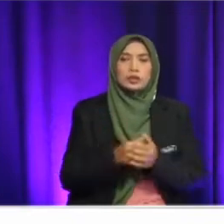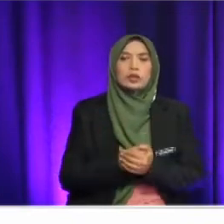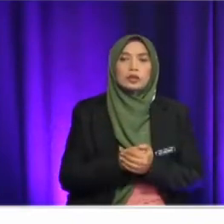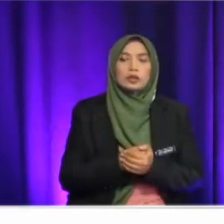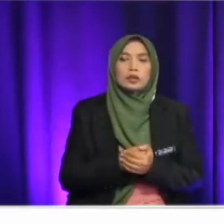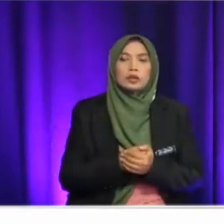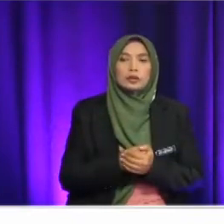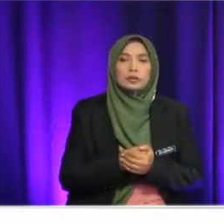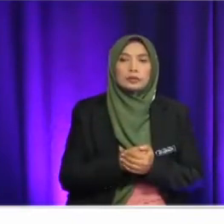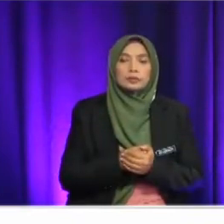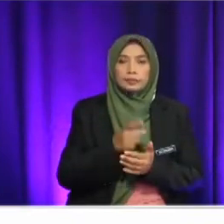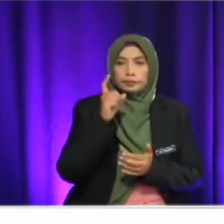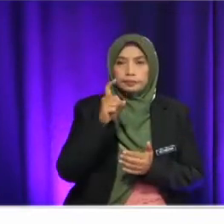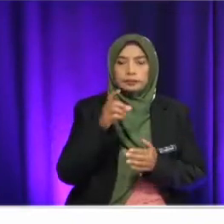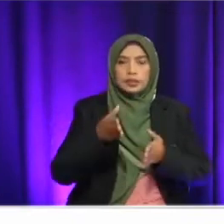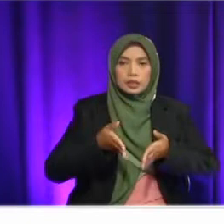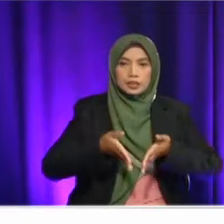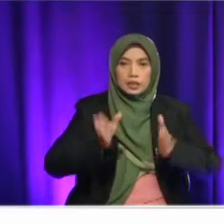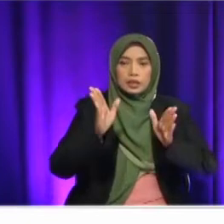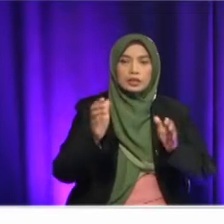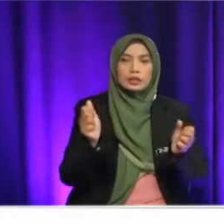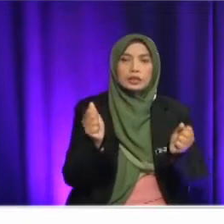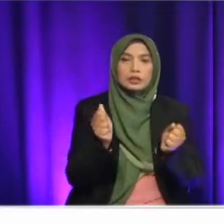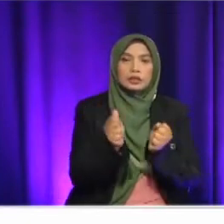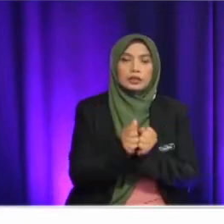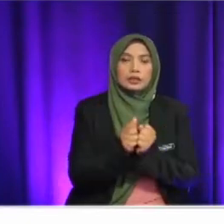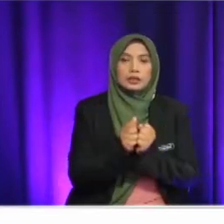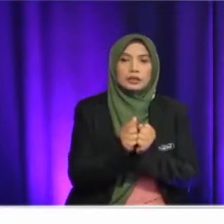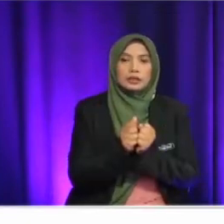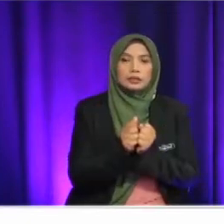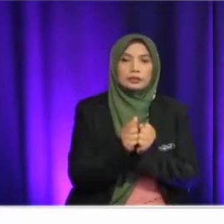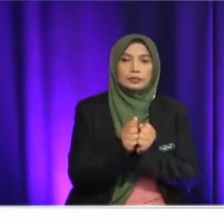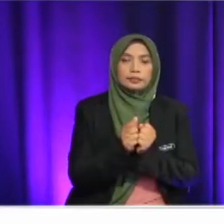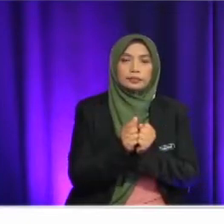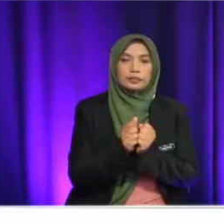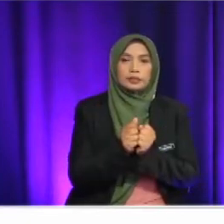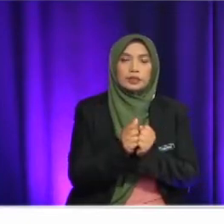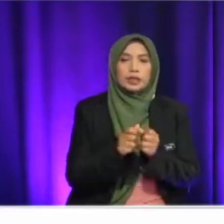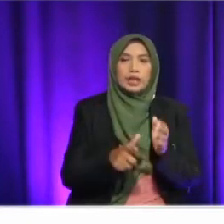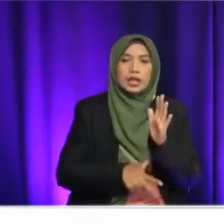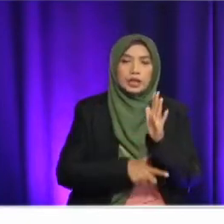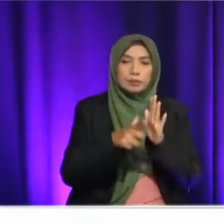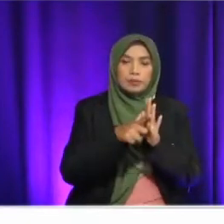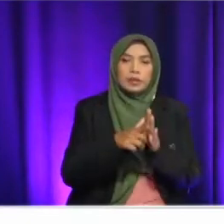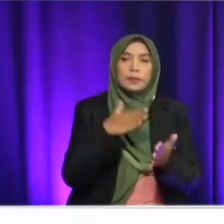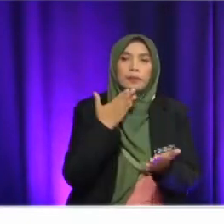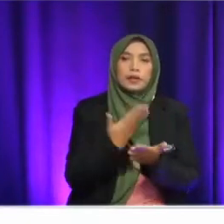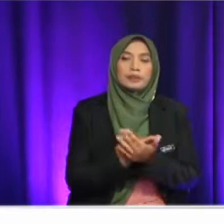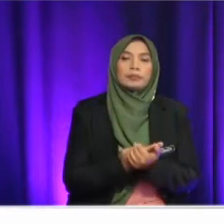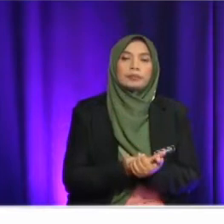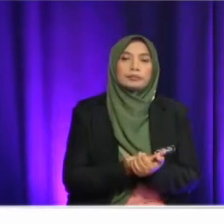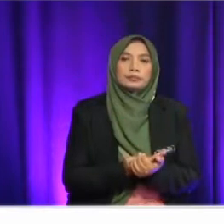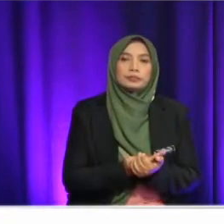dijalankan secara istiqomah dan jugalah bersifat hangat-hangat tai ayam. Misalnya, pihak kerajaan